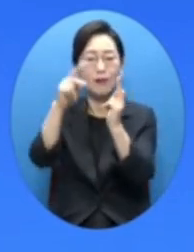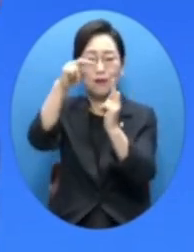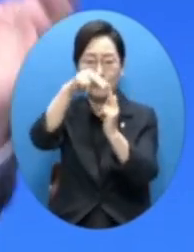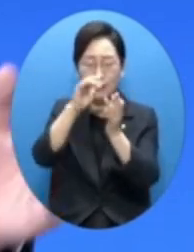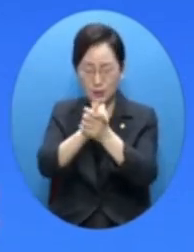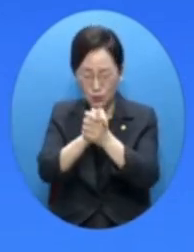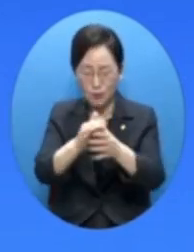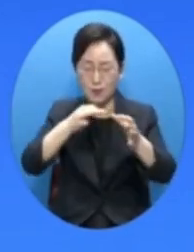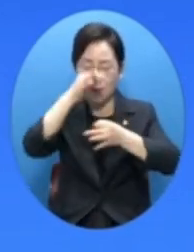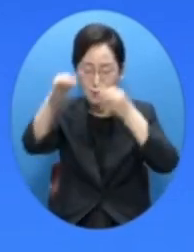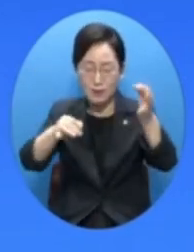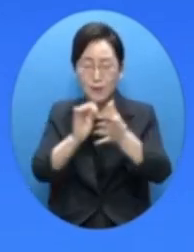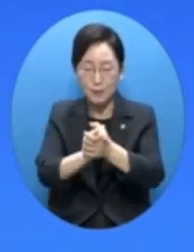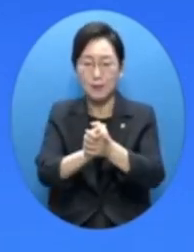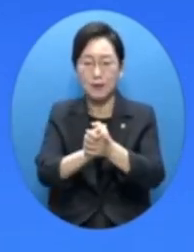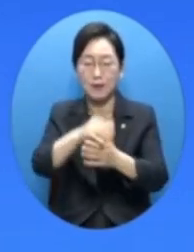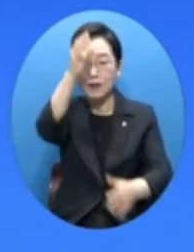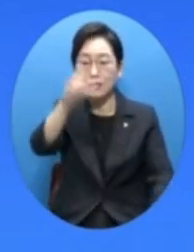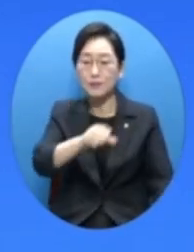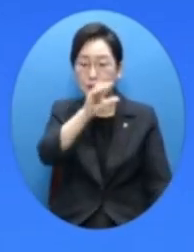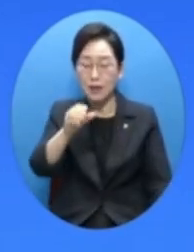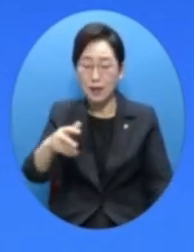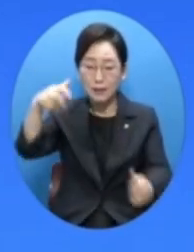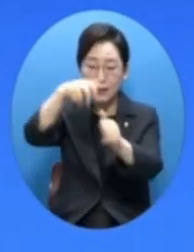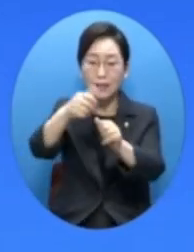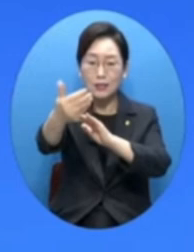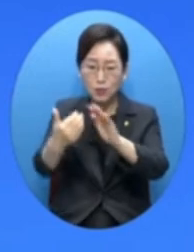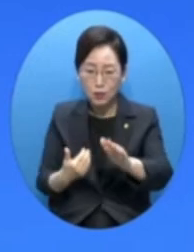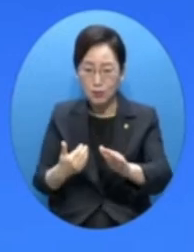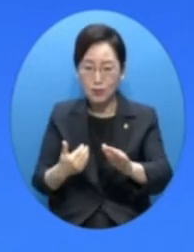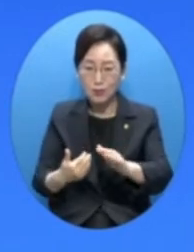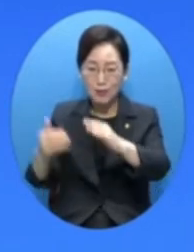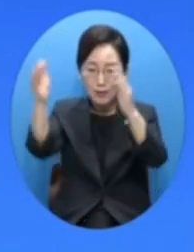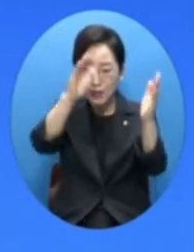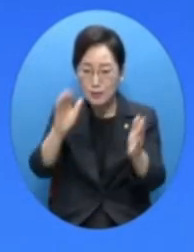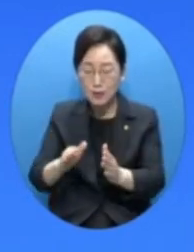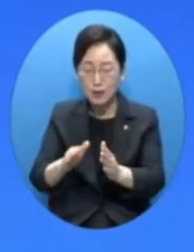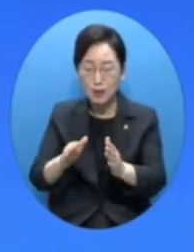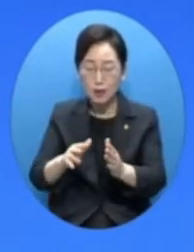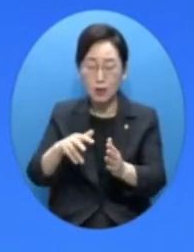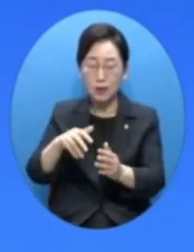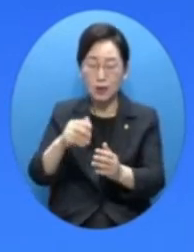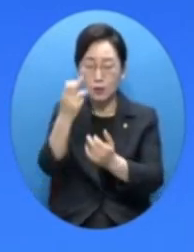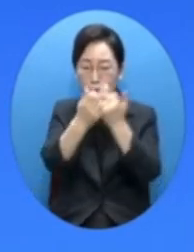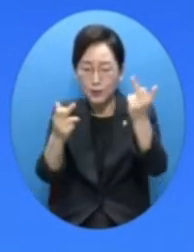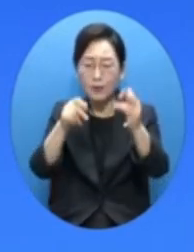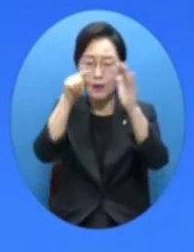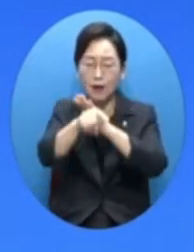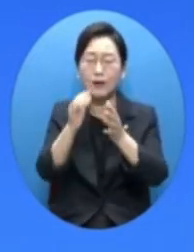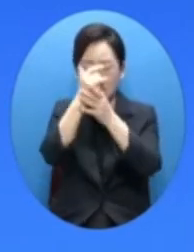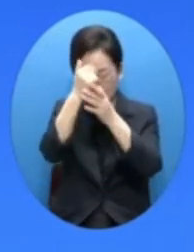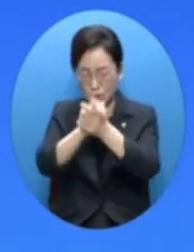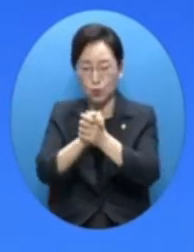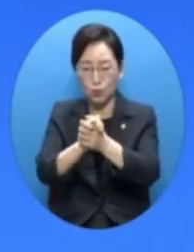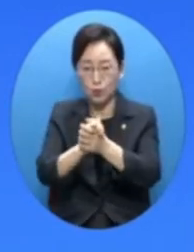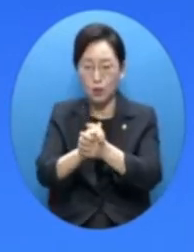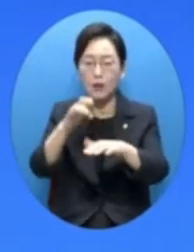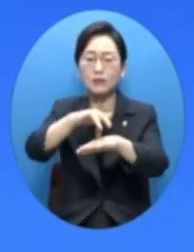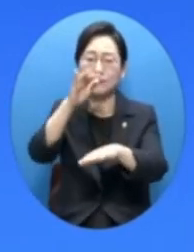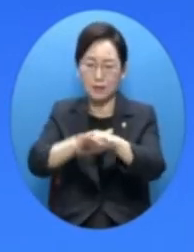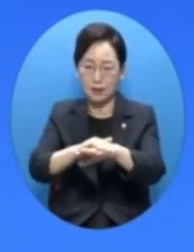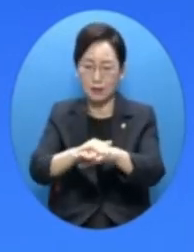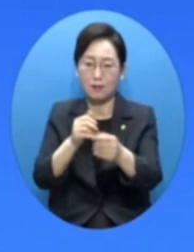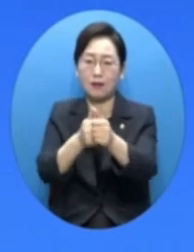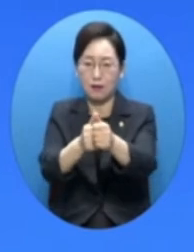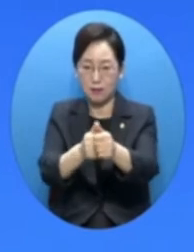주님의 부르셨습니다. 십자가 달리 전날 밤도 겟세마네 동산에 올라가서 기도하셨습니다. 습관을 따라 올라갔다고 말씀합니다.